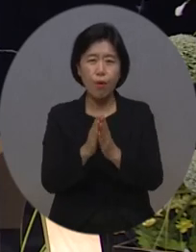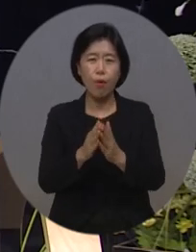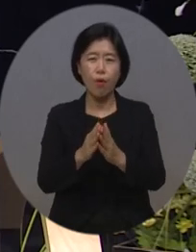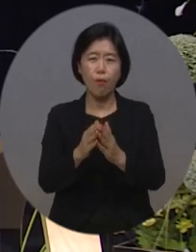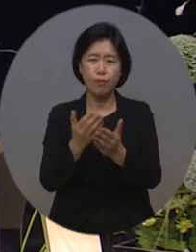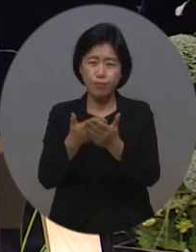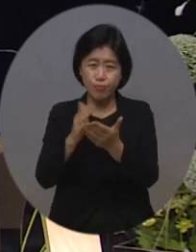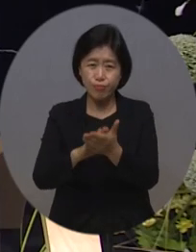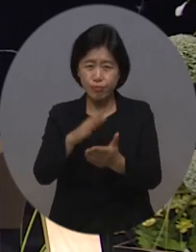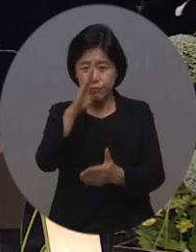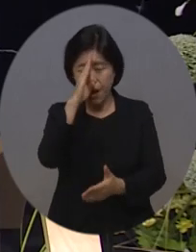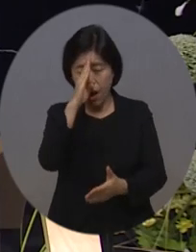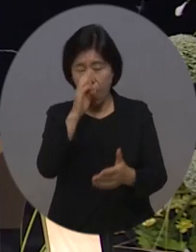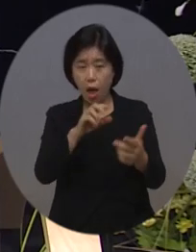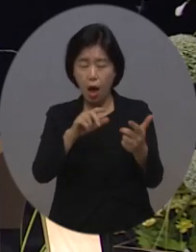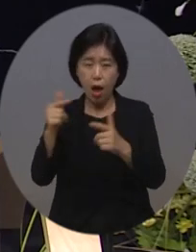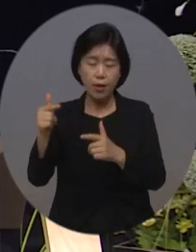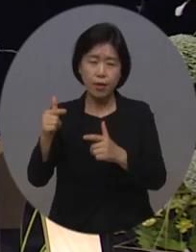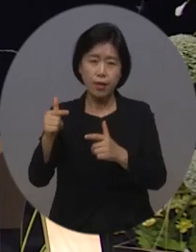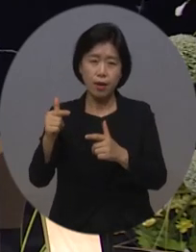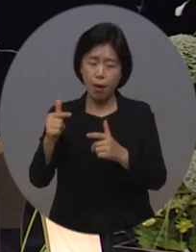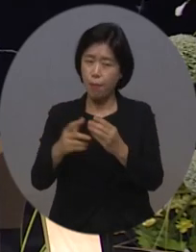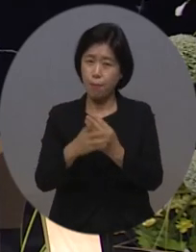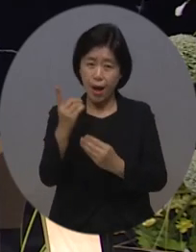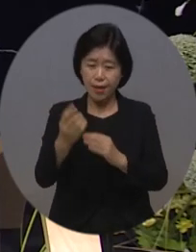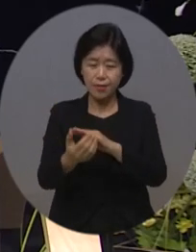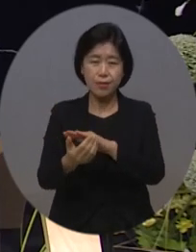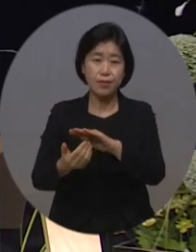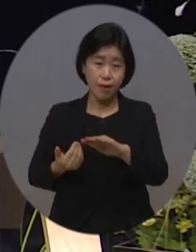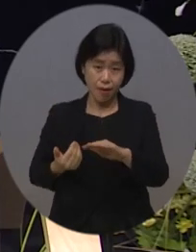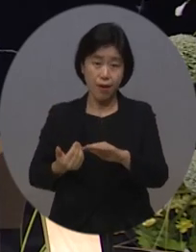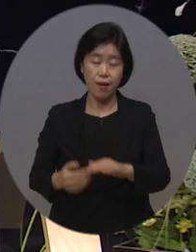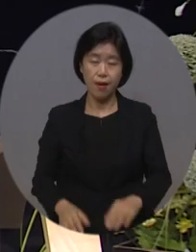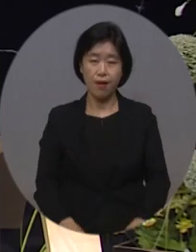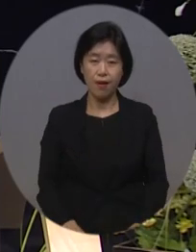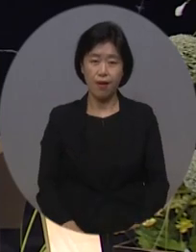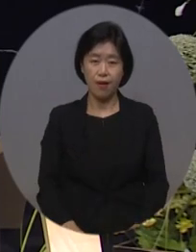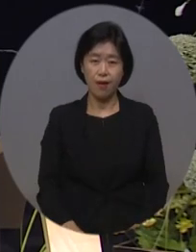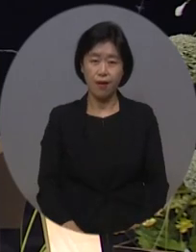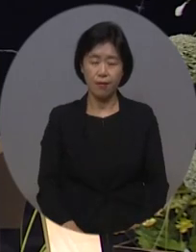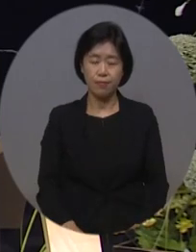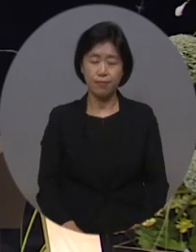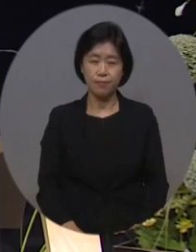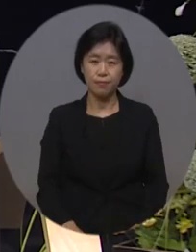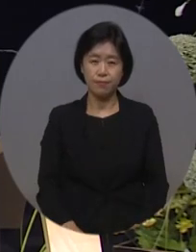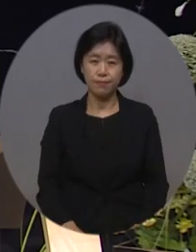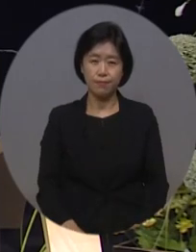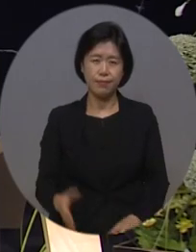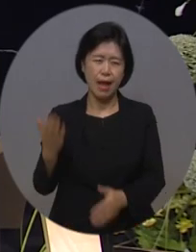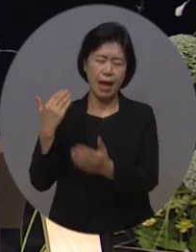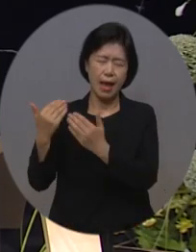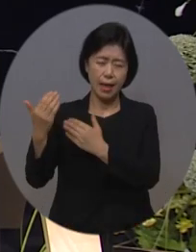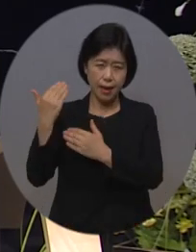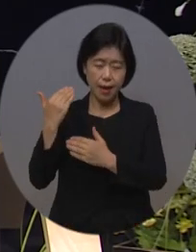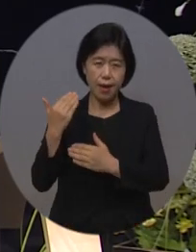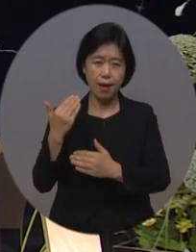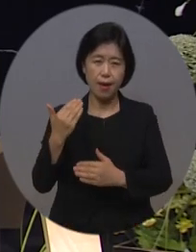이전, 그러니 모든 게 하나의 원리로 해석 가능했던 시대,